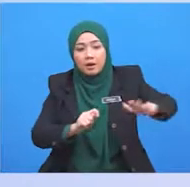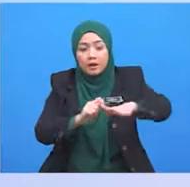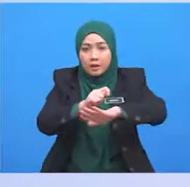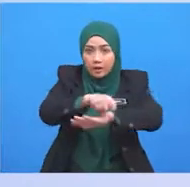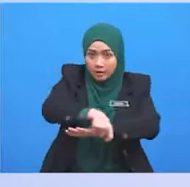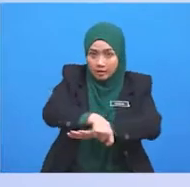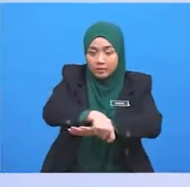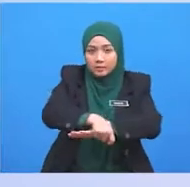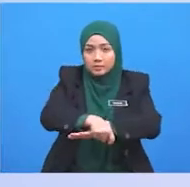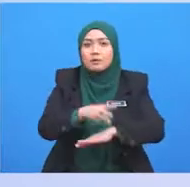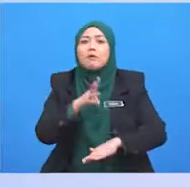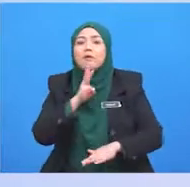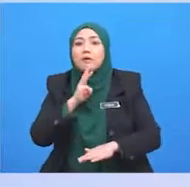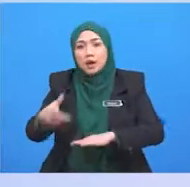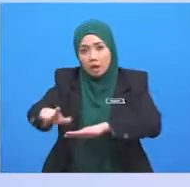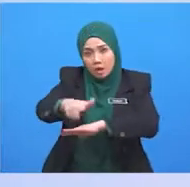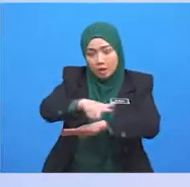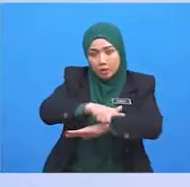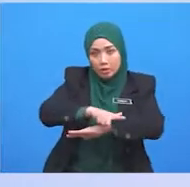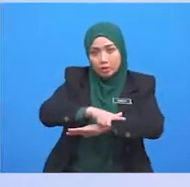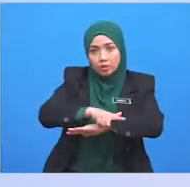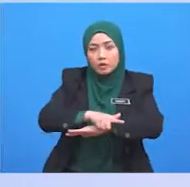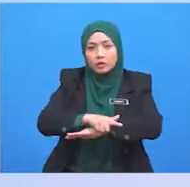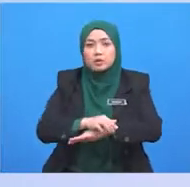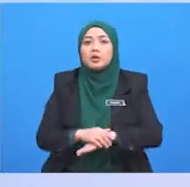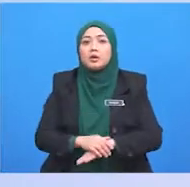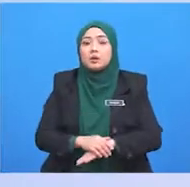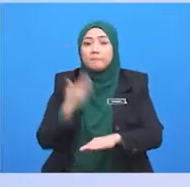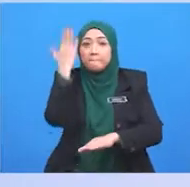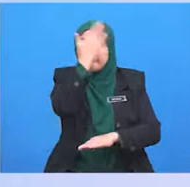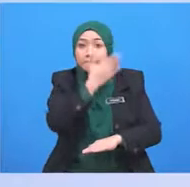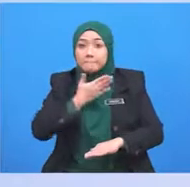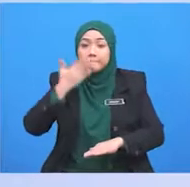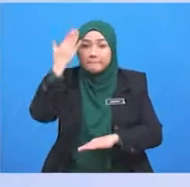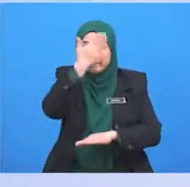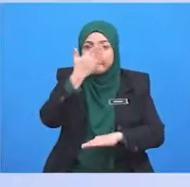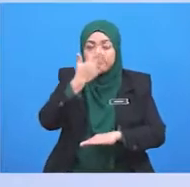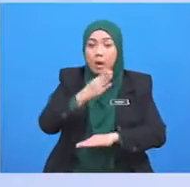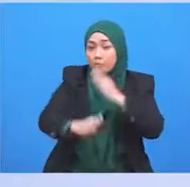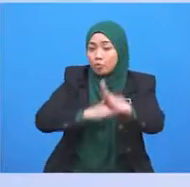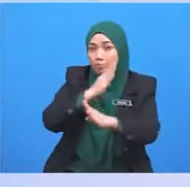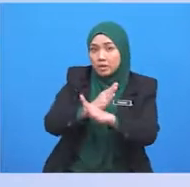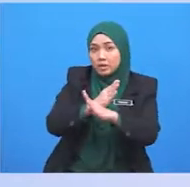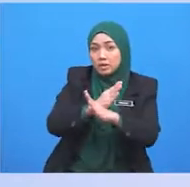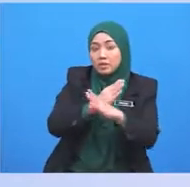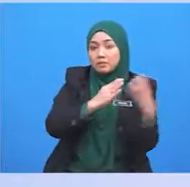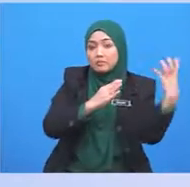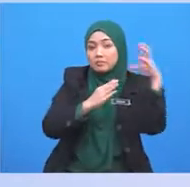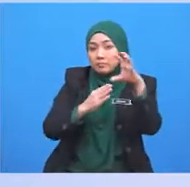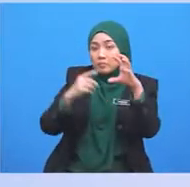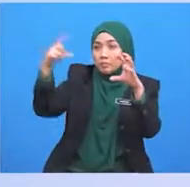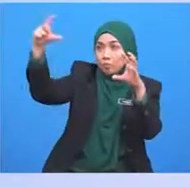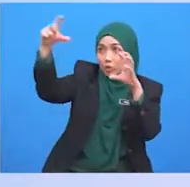akan menarik air laut di permukaan bumi yang menghadap bulan. Taikan ini menyebabkan kawasan B dan